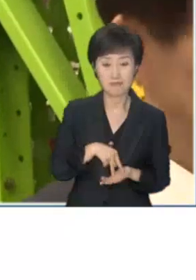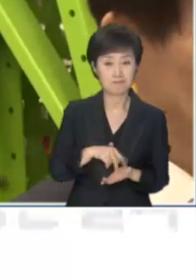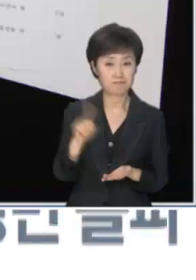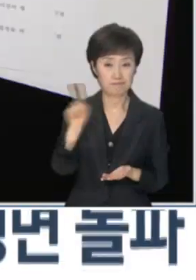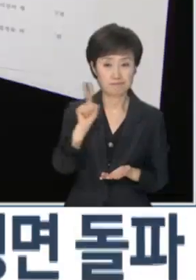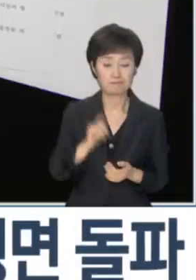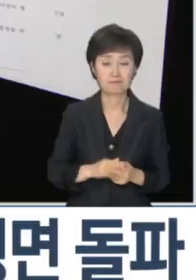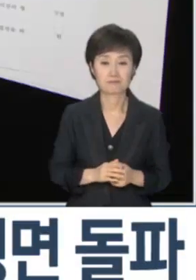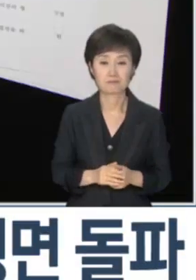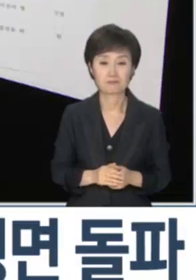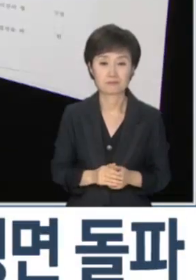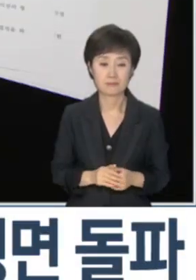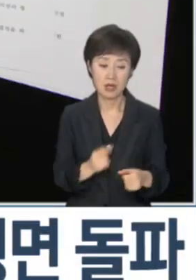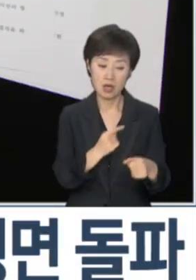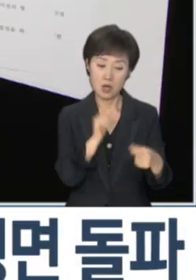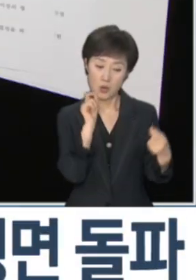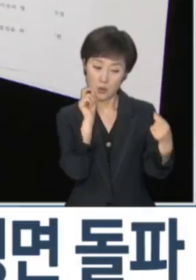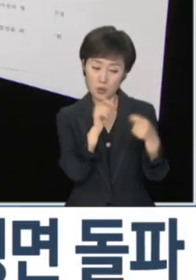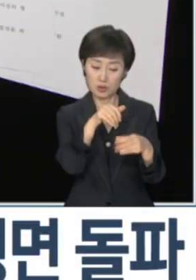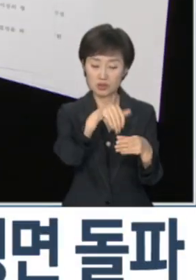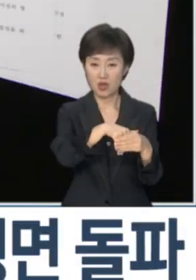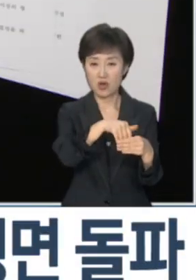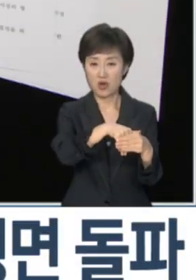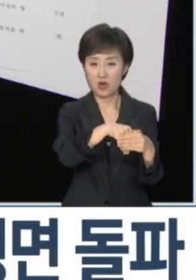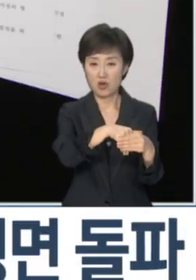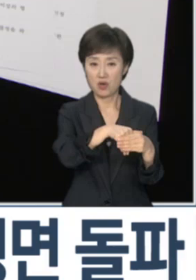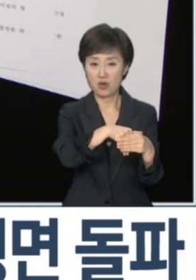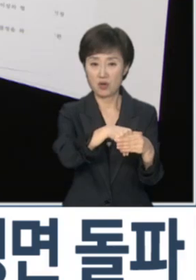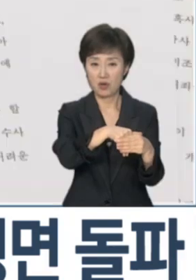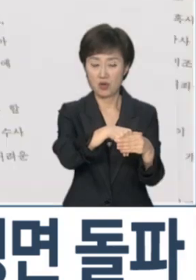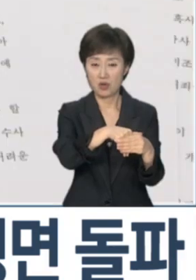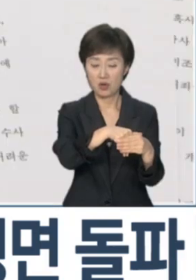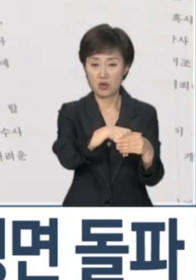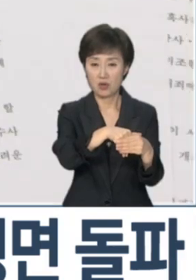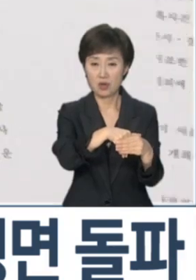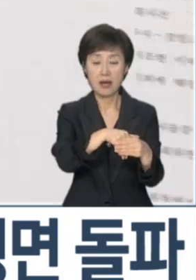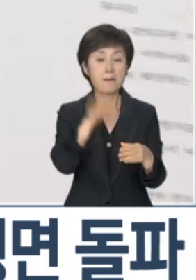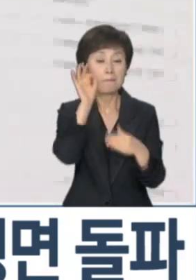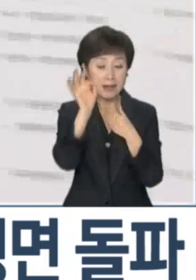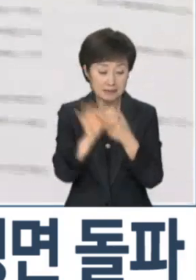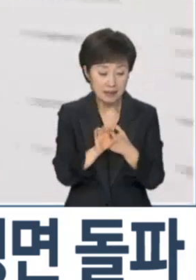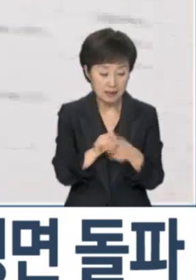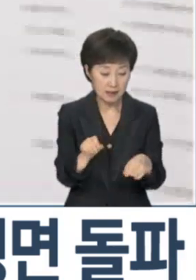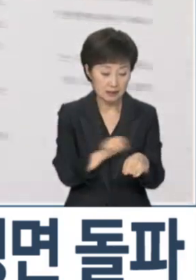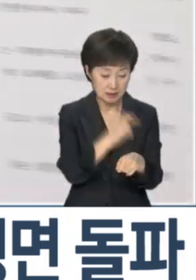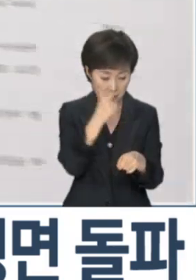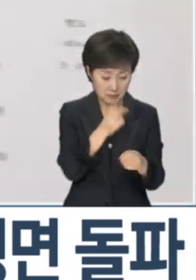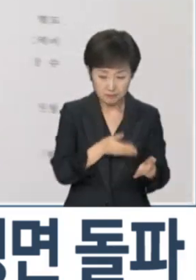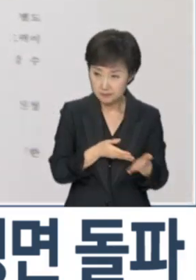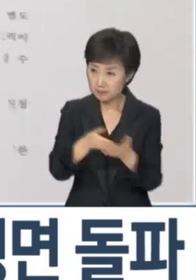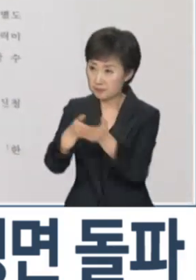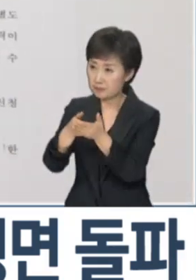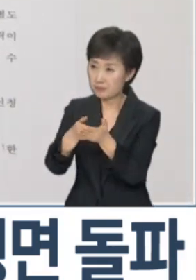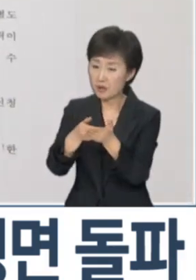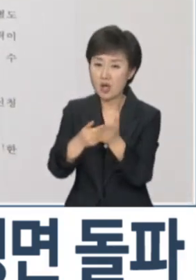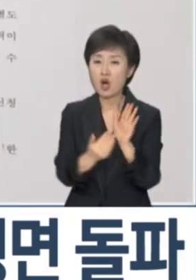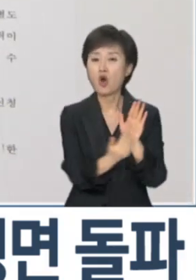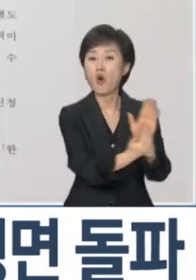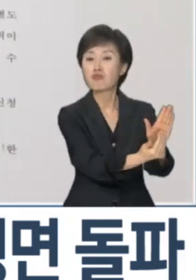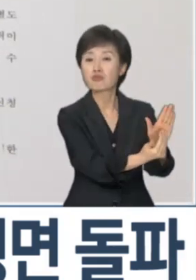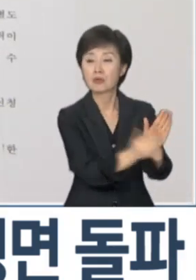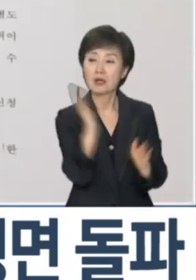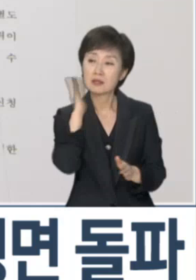뭐 총선의 악재, 만약에 그 거부권을 행사할 경우 총선의 악재가 된다면 저는